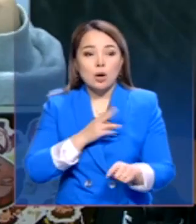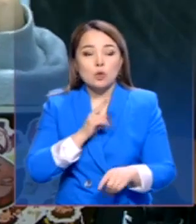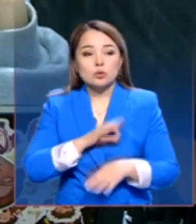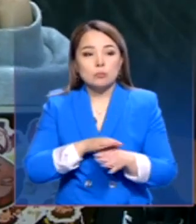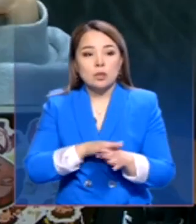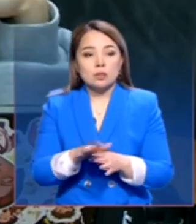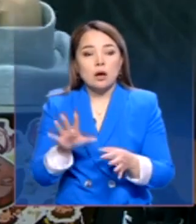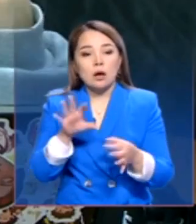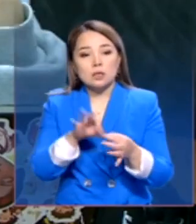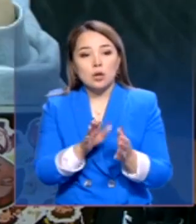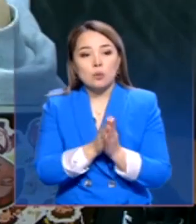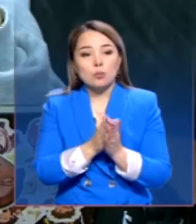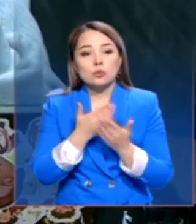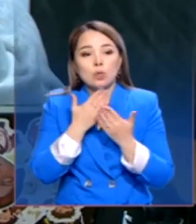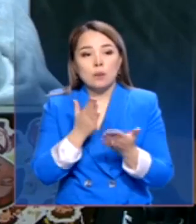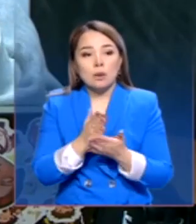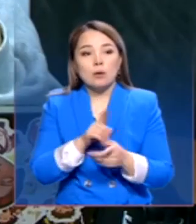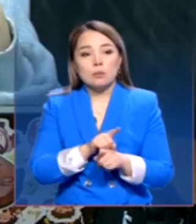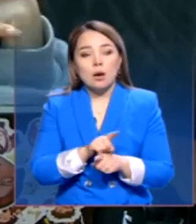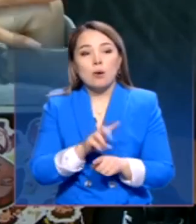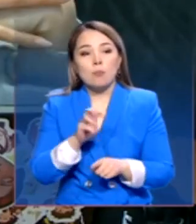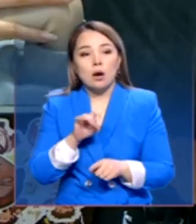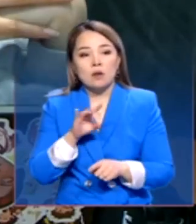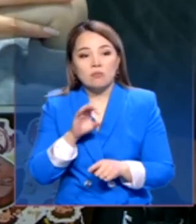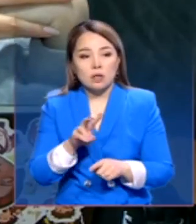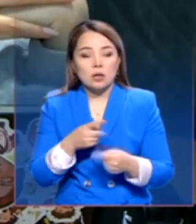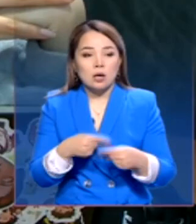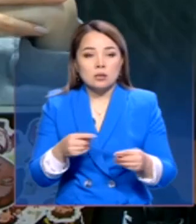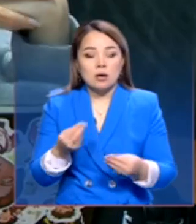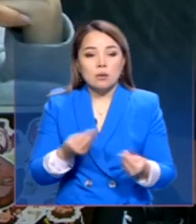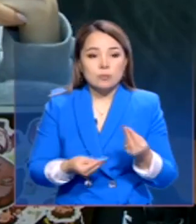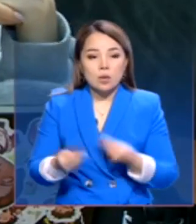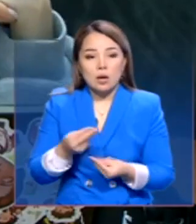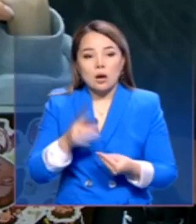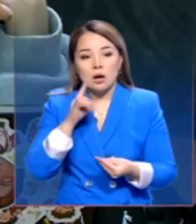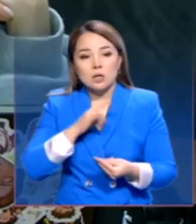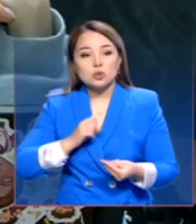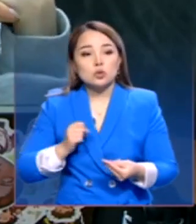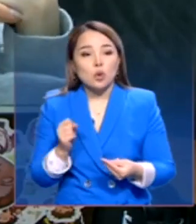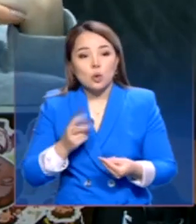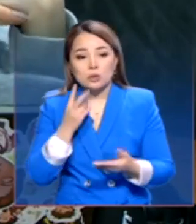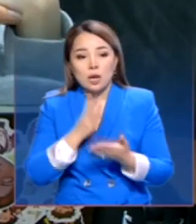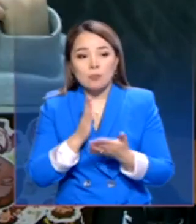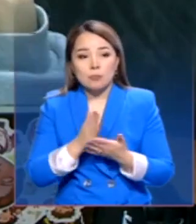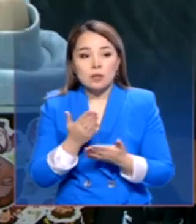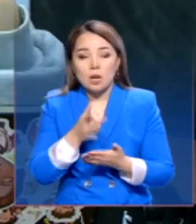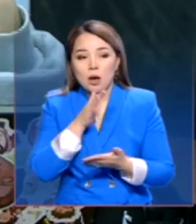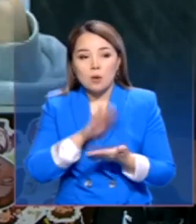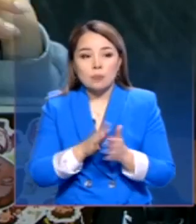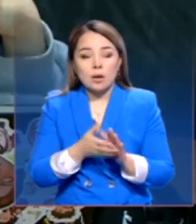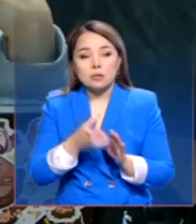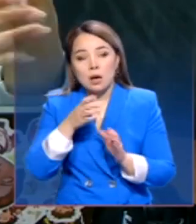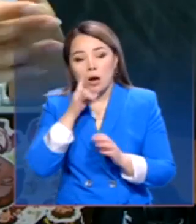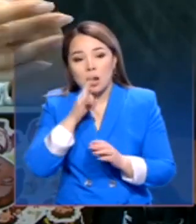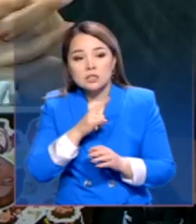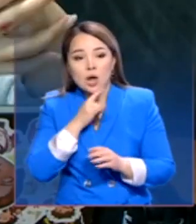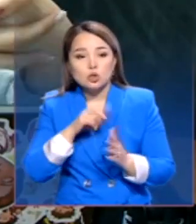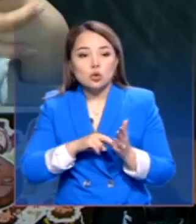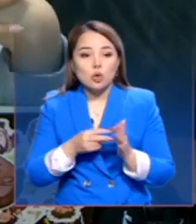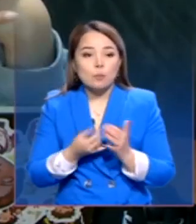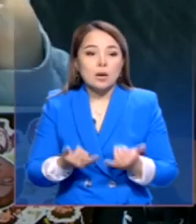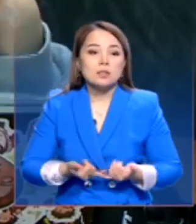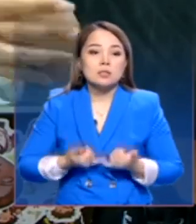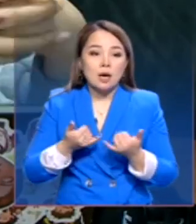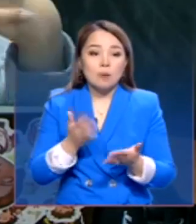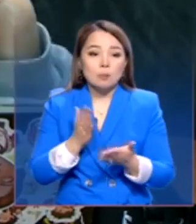жұмыс істе деп жатыр. Қазір мен сияқты Marvel-дің комикстарын салып жүрген қазақ достарым бар. Бірақ біз уақытымызды қазақстандық жобаларға арнағымыз